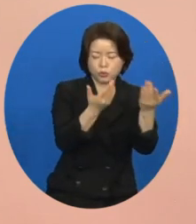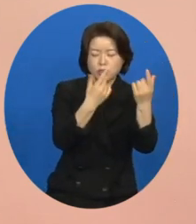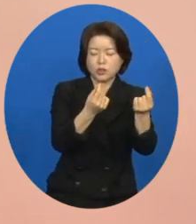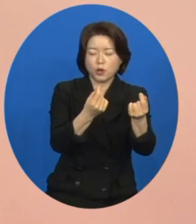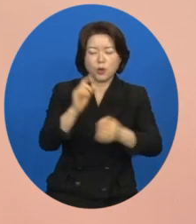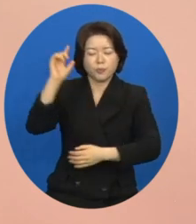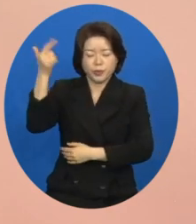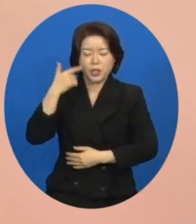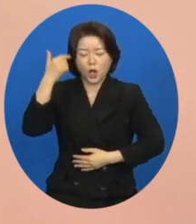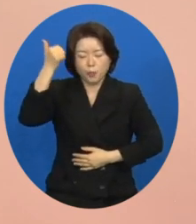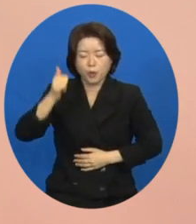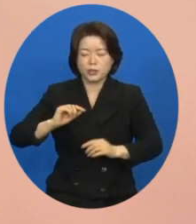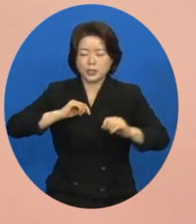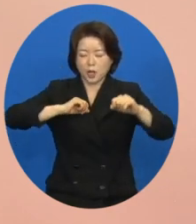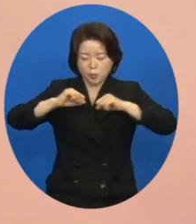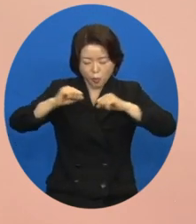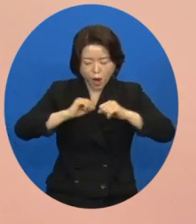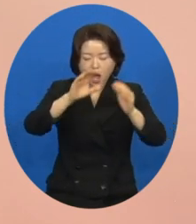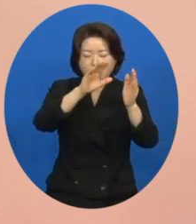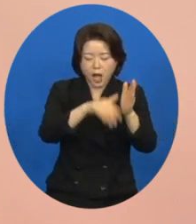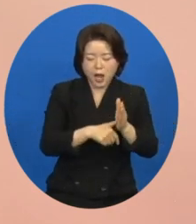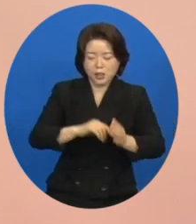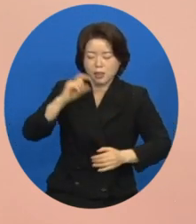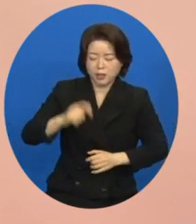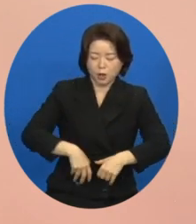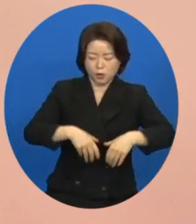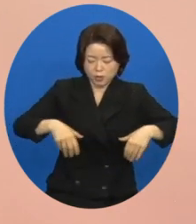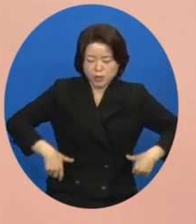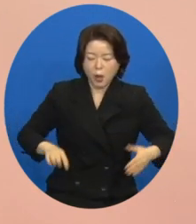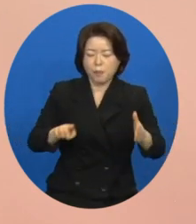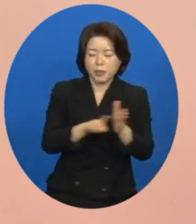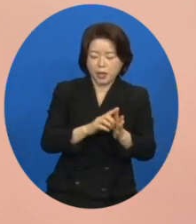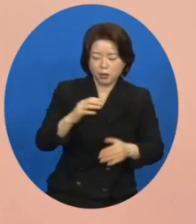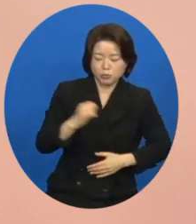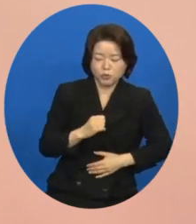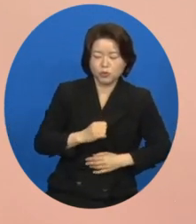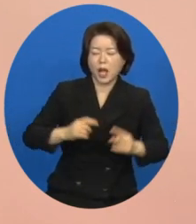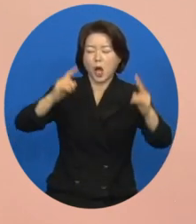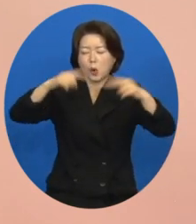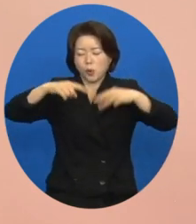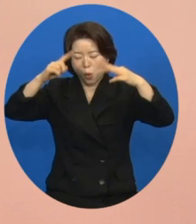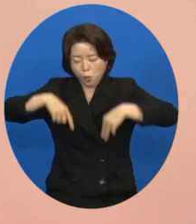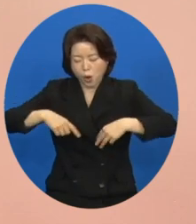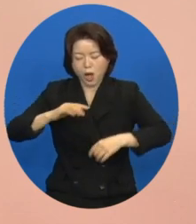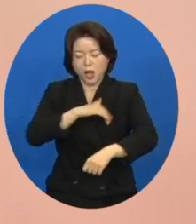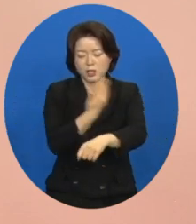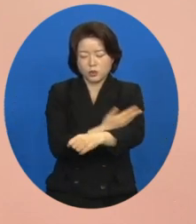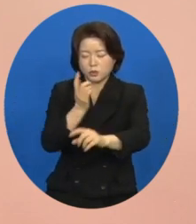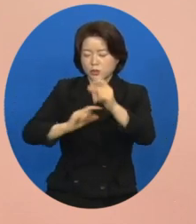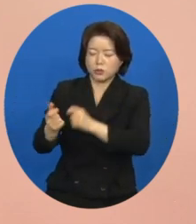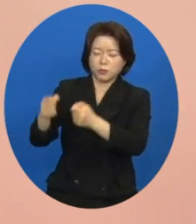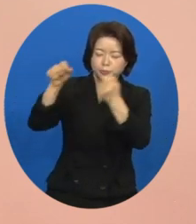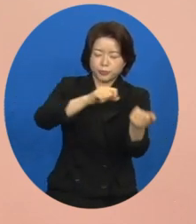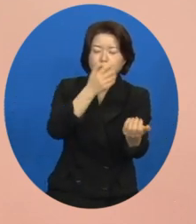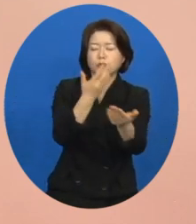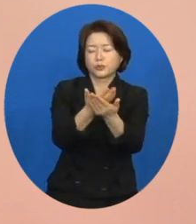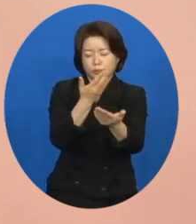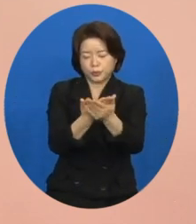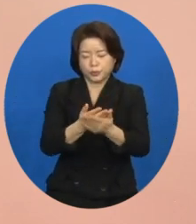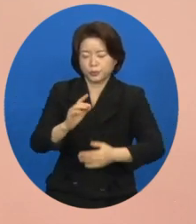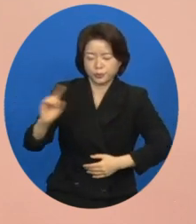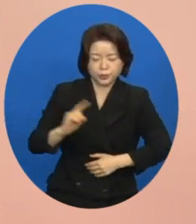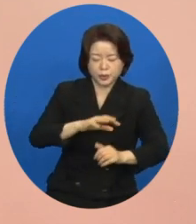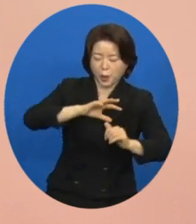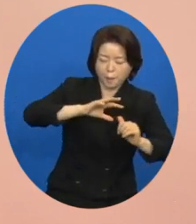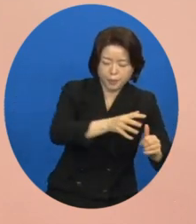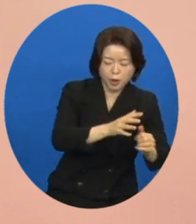목사님께서 목회 사역을 펼쳐나갈 때 강하고 담대한 믿음과 갑절의 능력을 부어 주시옵소서. 어떠한